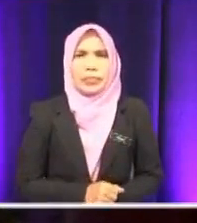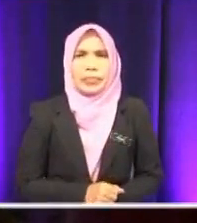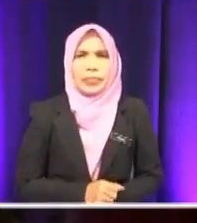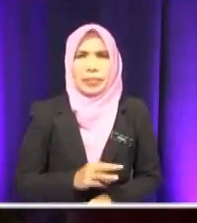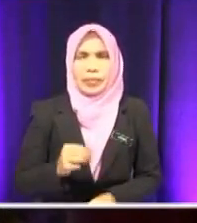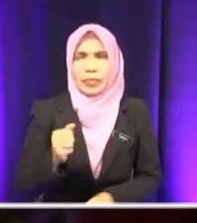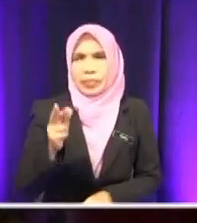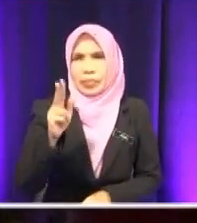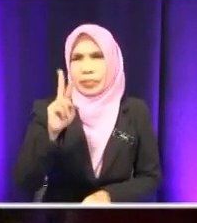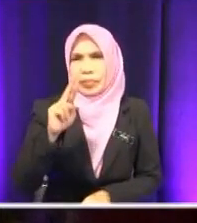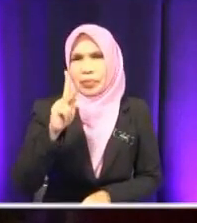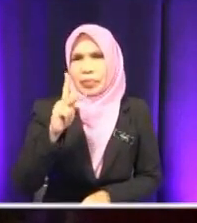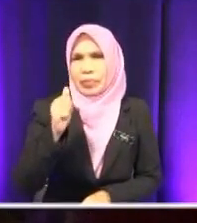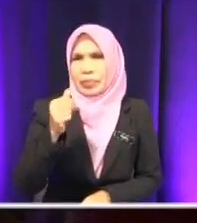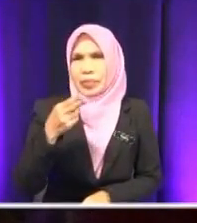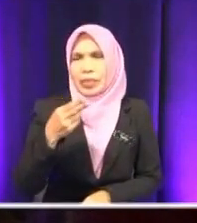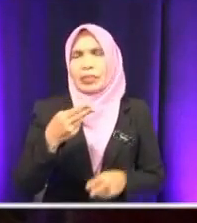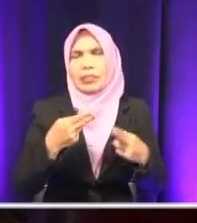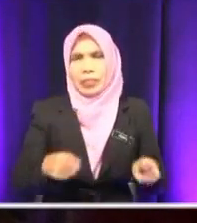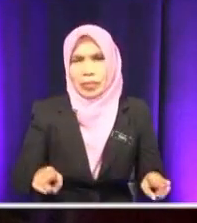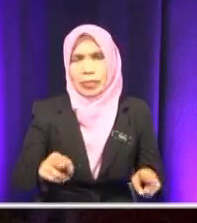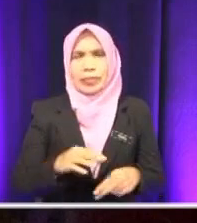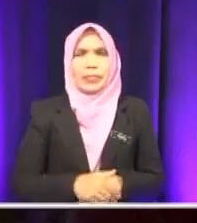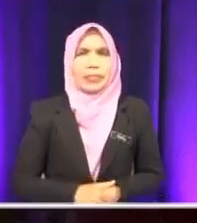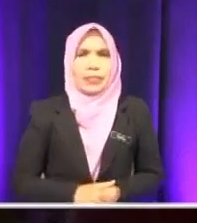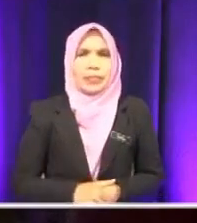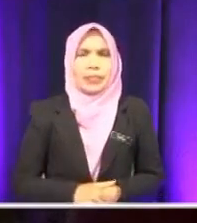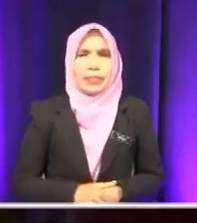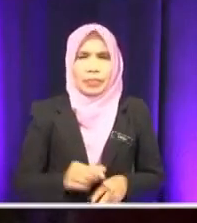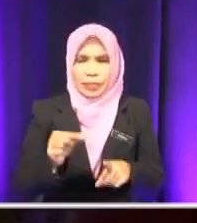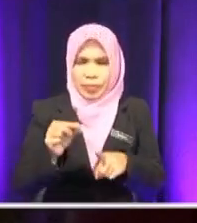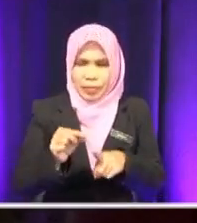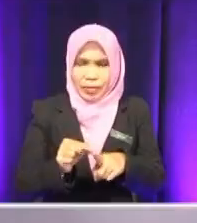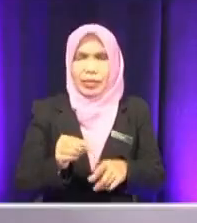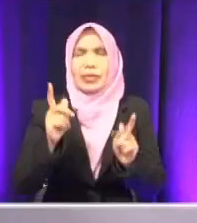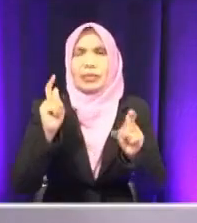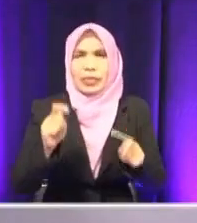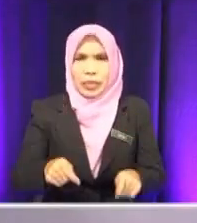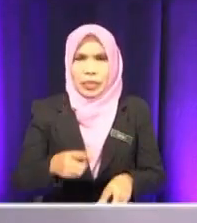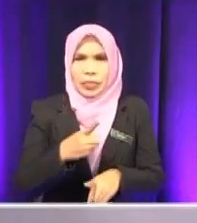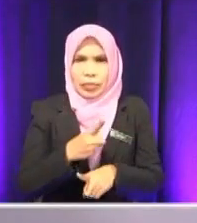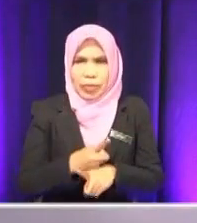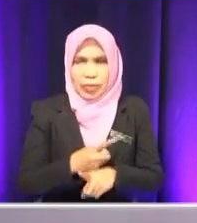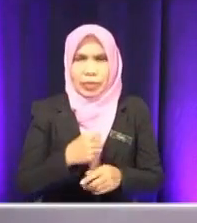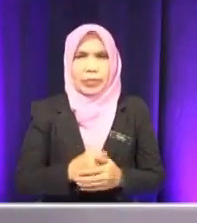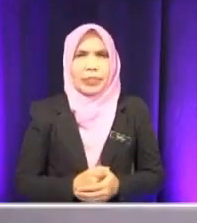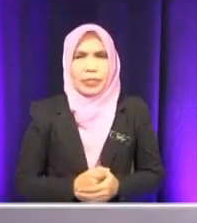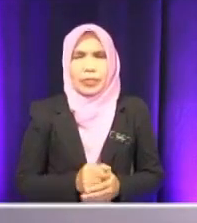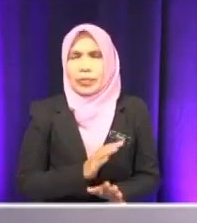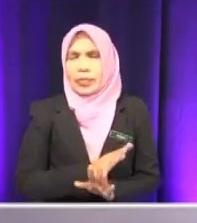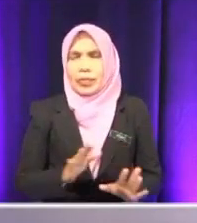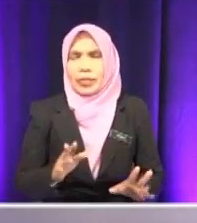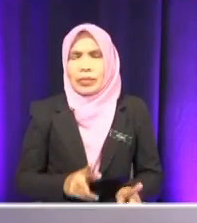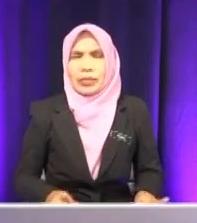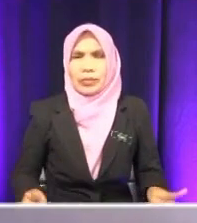sekarang ini kalau untuk seolah bagian ini istilahnya kita baca itu dan tak perlu juga untuk kita panjang-panjangkan